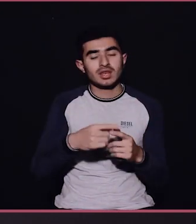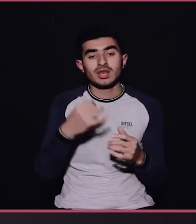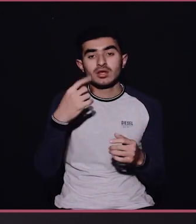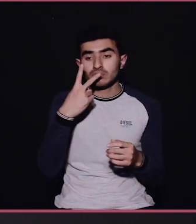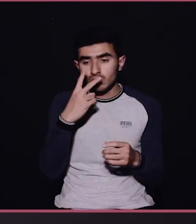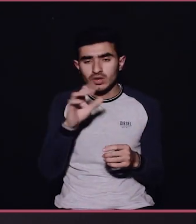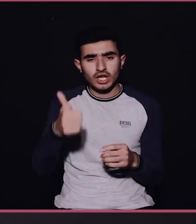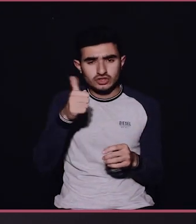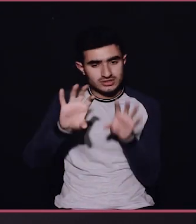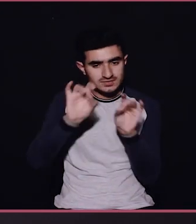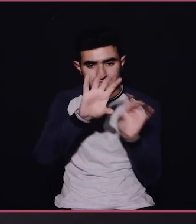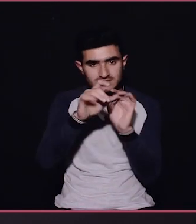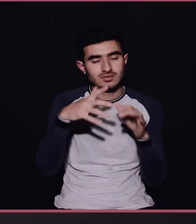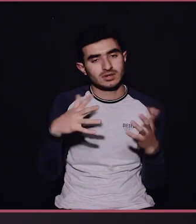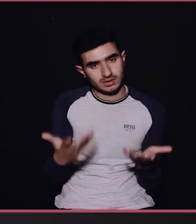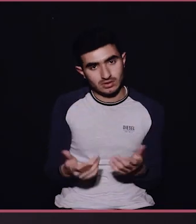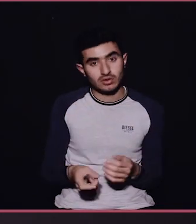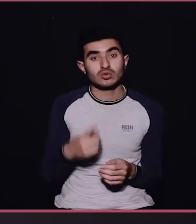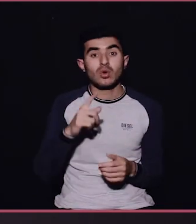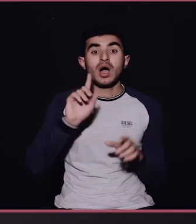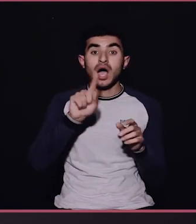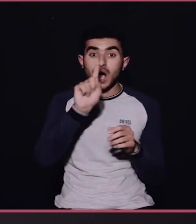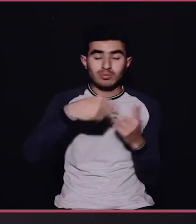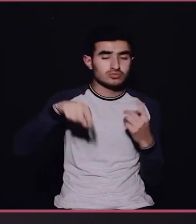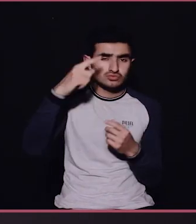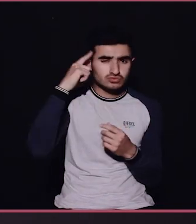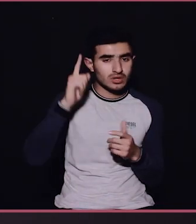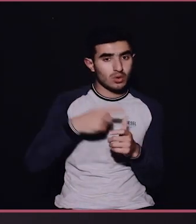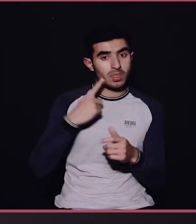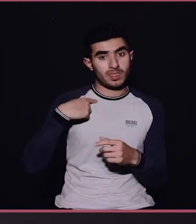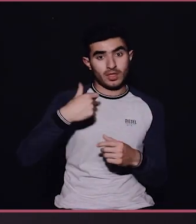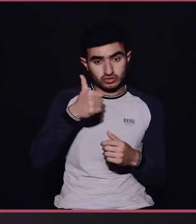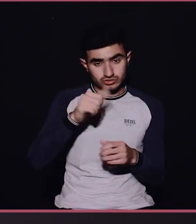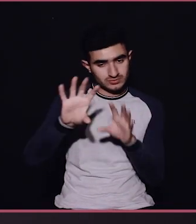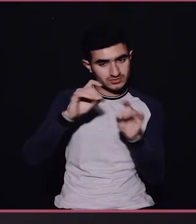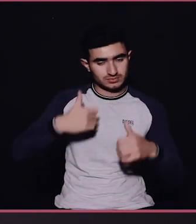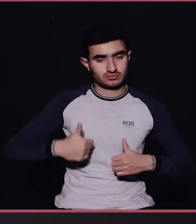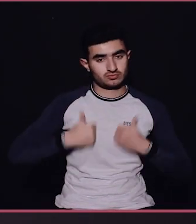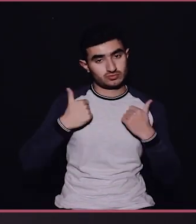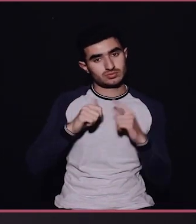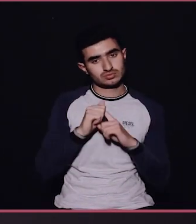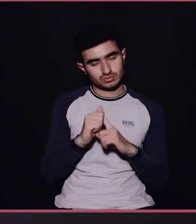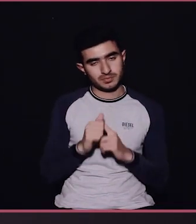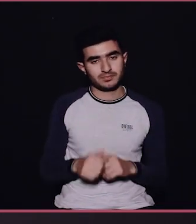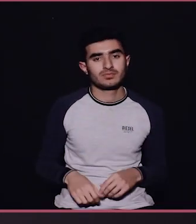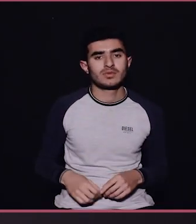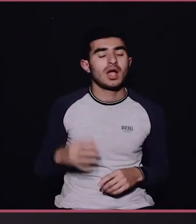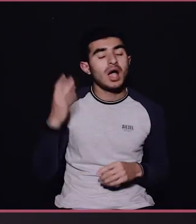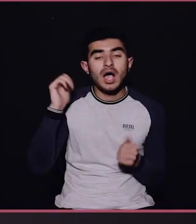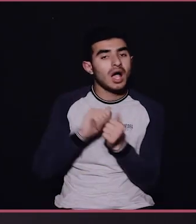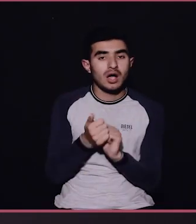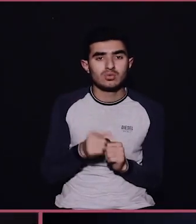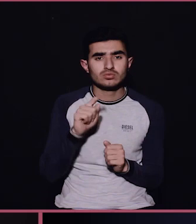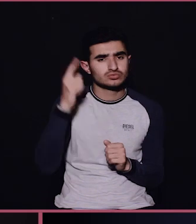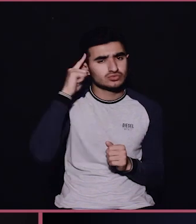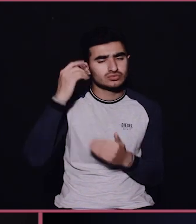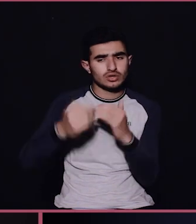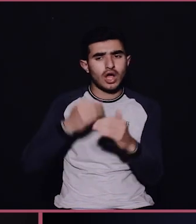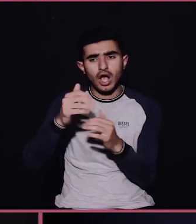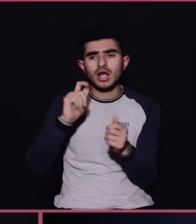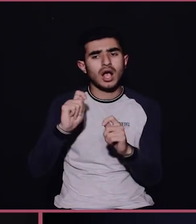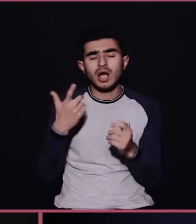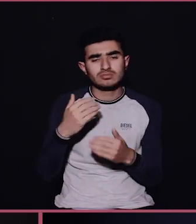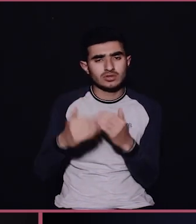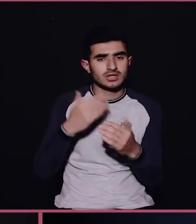होगी. यू हैव टू सर्वाइव दैट फिल्टरेशन. किस तरह? थिंक अबाउट योर गोल्स, फ्यूचर प्रूफ योरसेल्फ, आइडेंटिफाई द ट्रेंड्स. हमने जो पिछले 5 मिनट